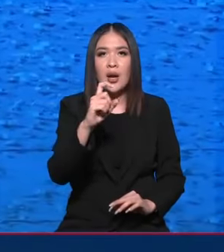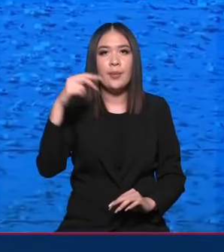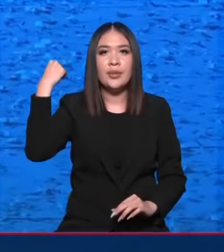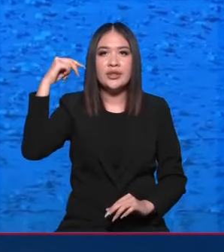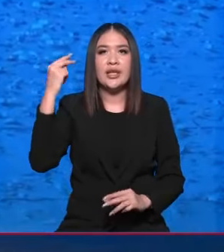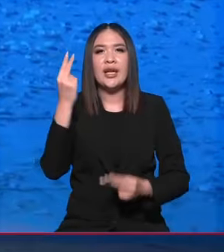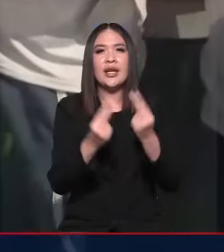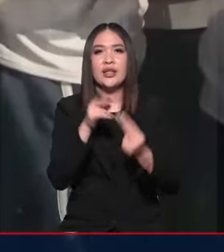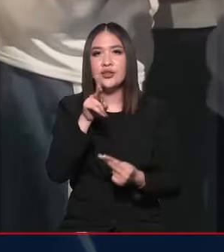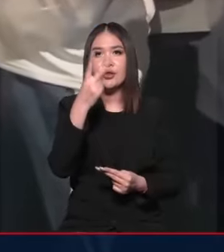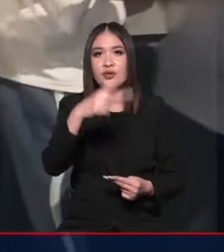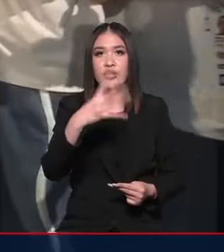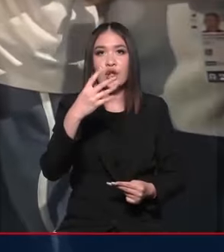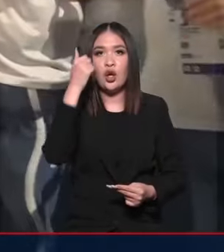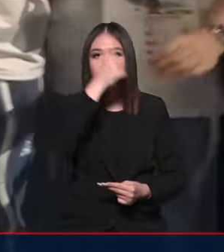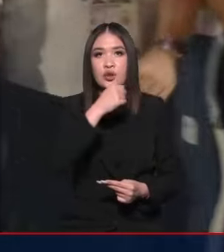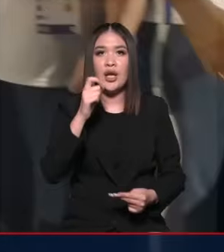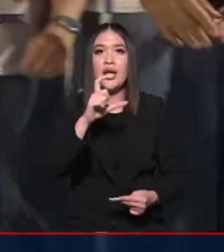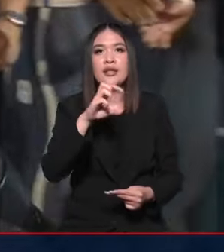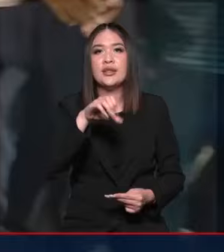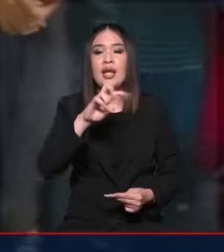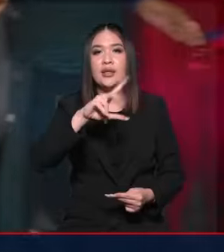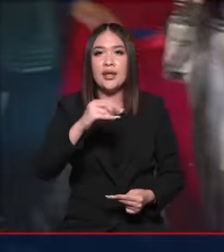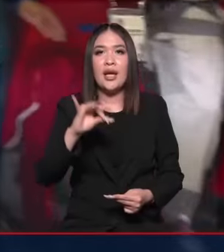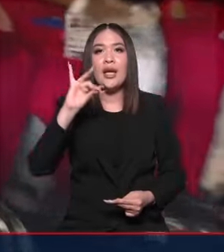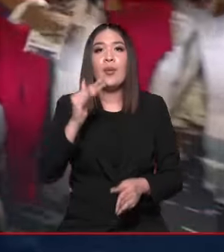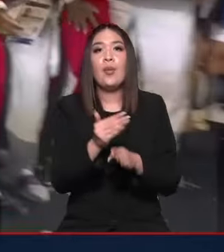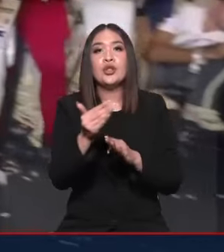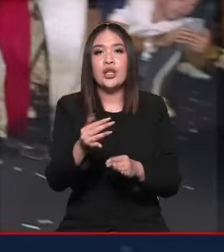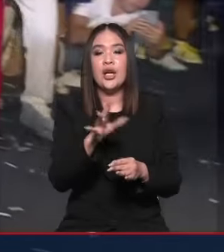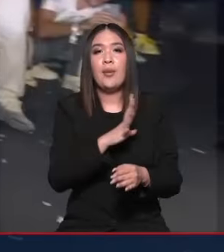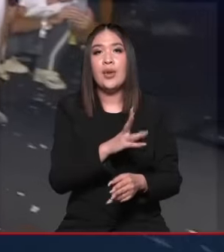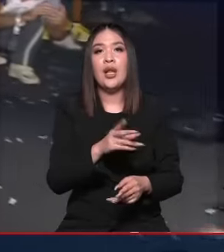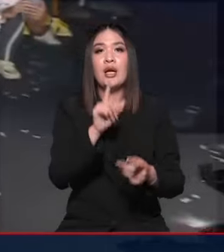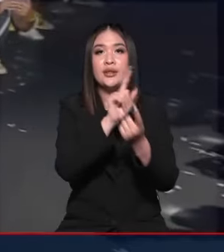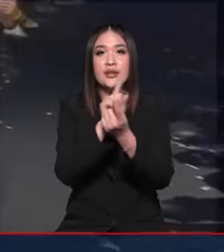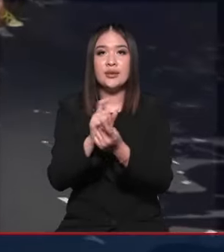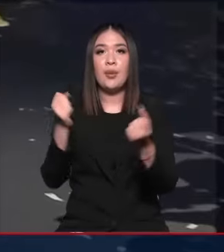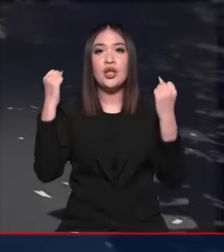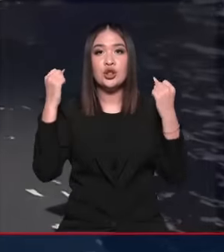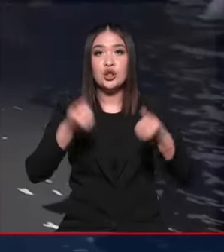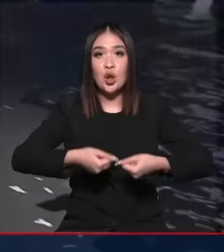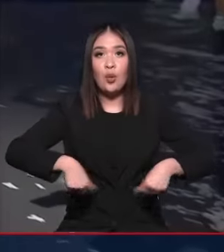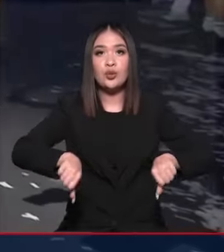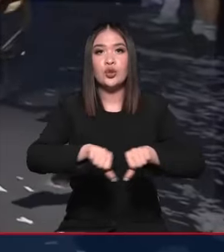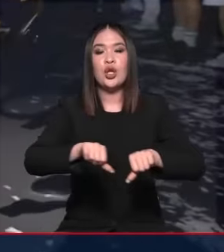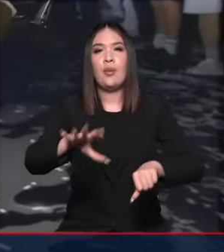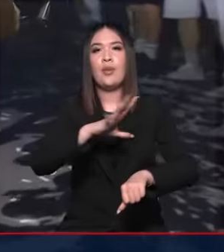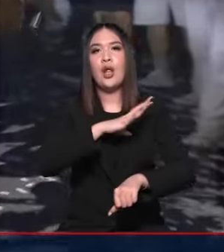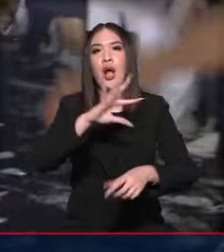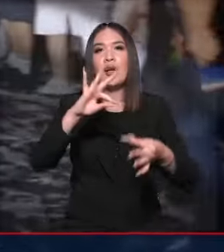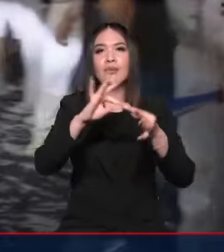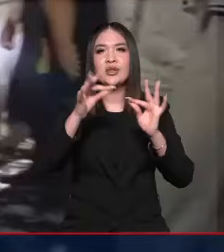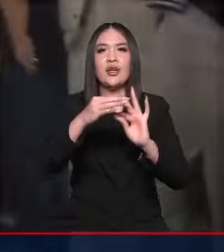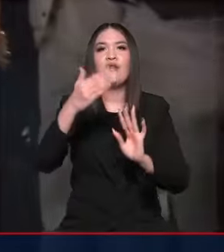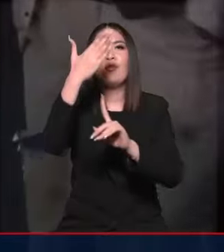игр 2024 Энтони Эстанге. И после их обращения к спортивному сообществу был спущен олимпийский флаг